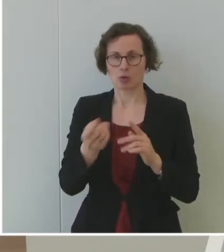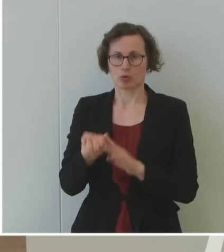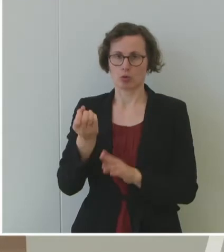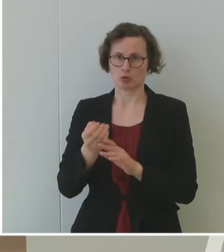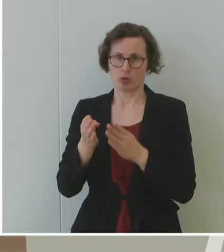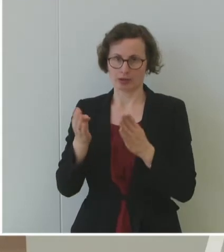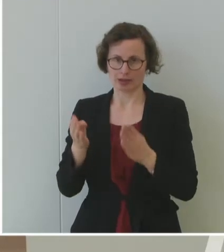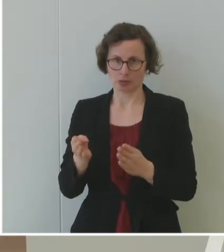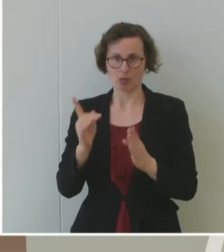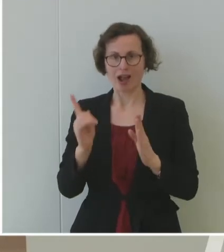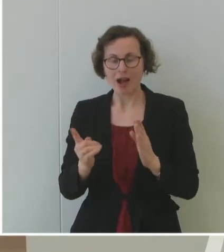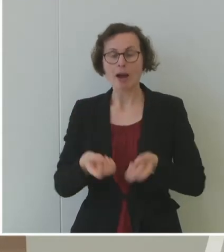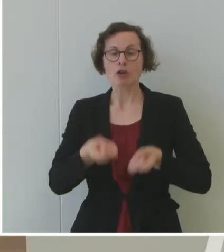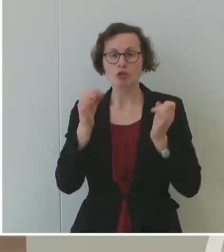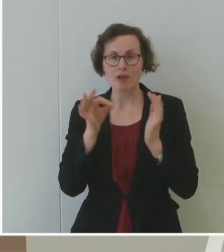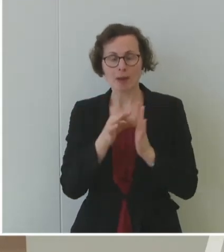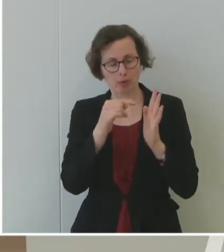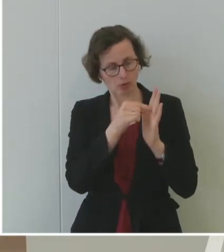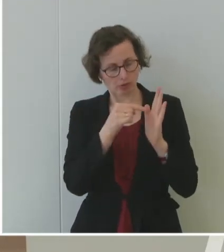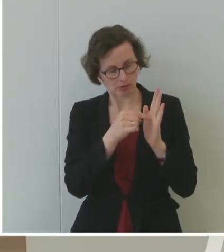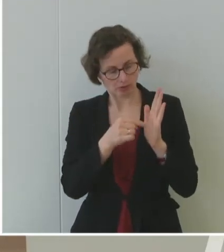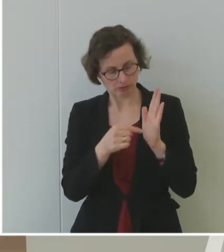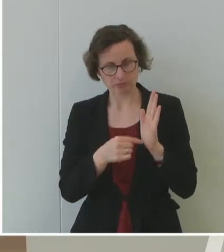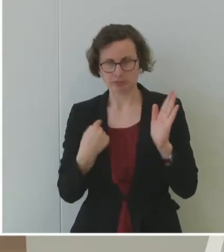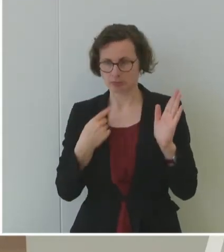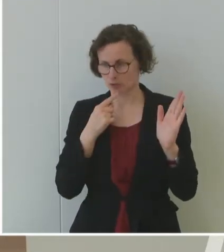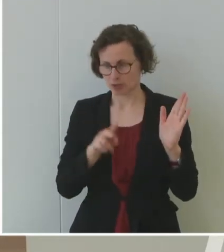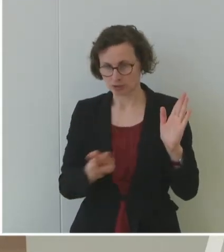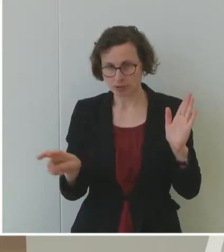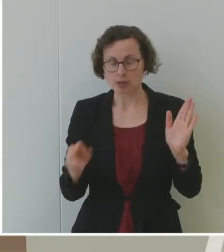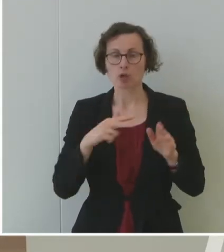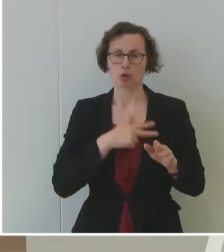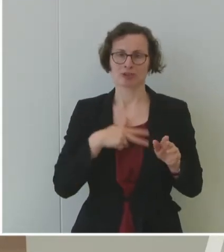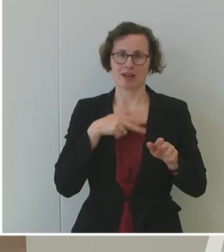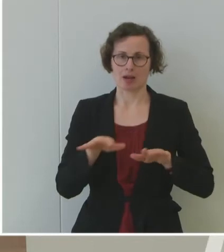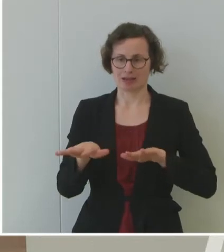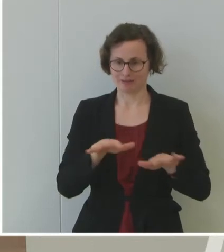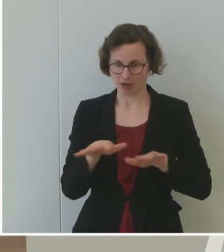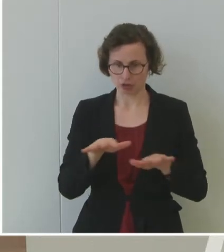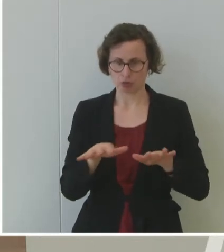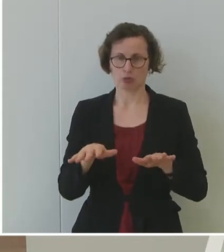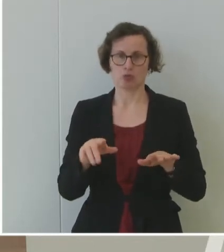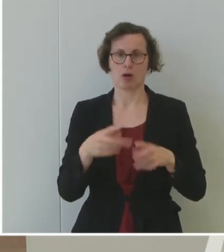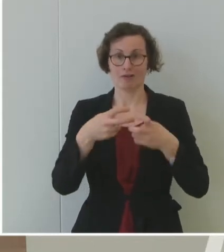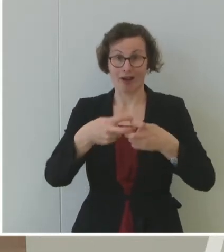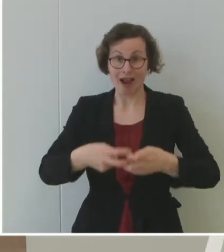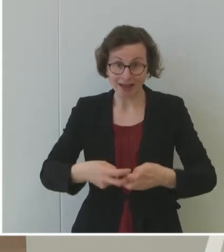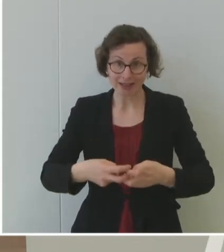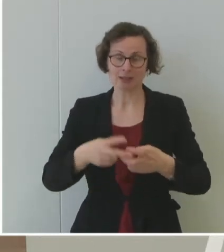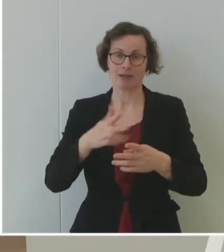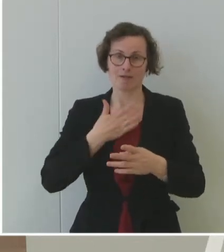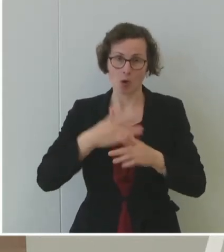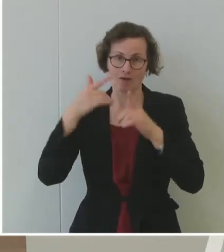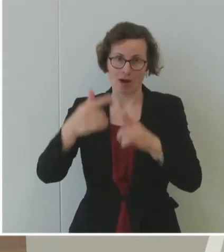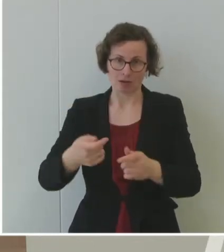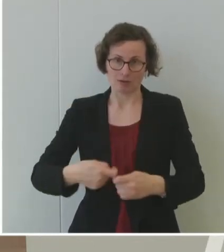wir uns die Schwerpunktsetzung an. Und da sage ich Ihnen ganz deutlich, Sie lassen die soziale Infrastruktur in diesem Land, Sie lassen die Vereine, Sie lassen die